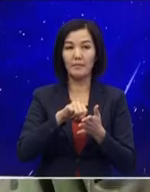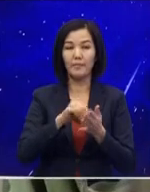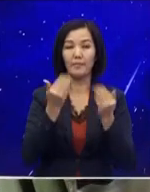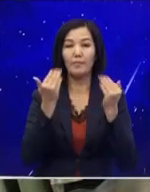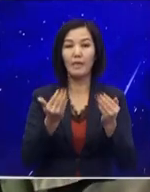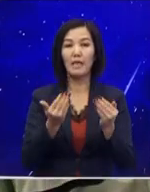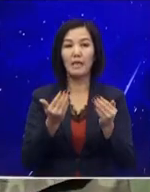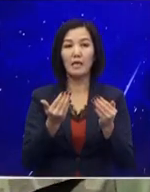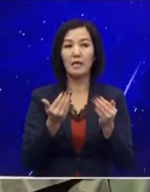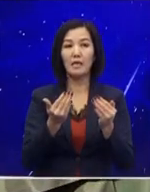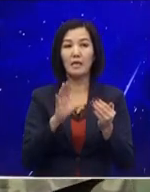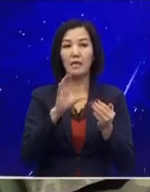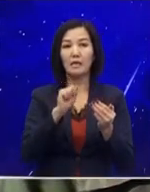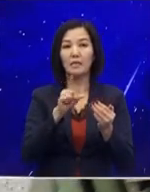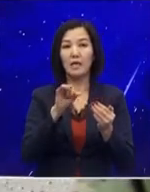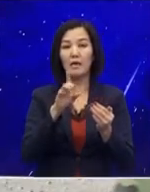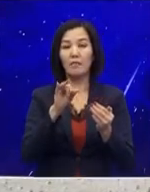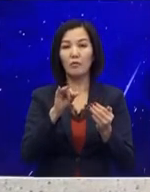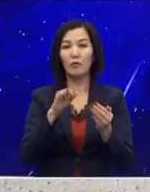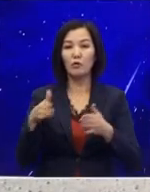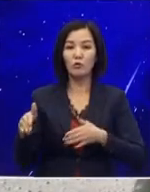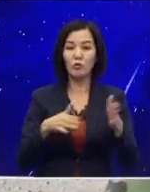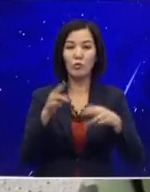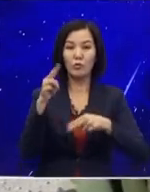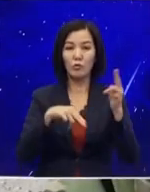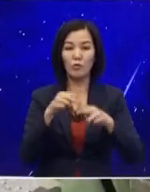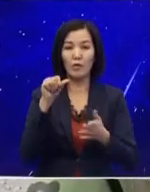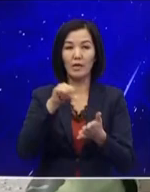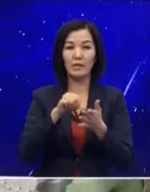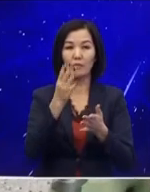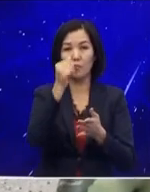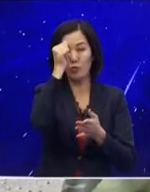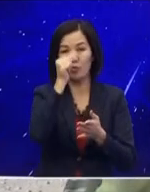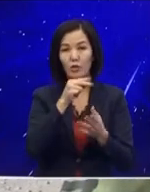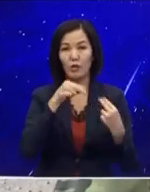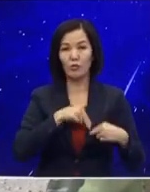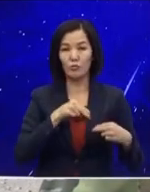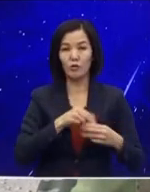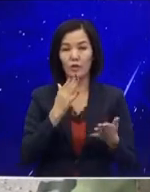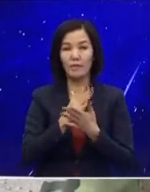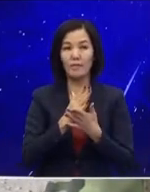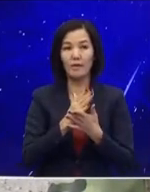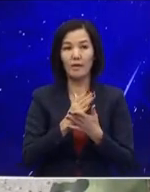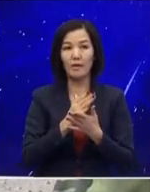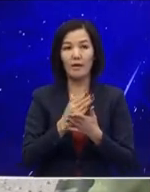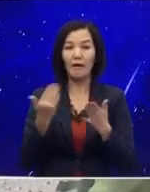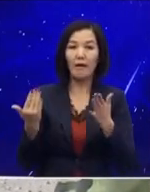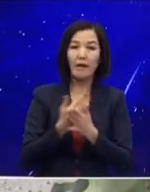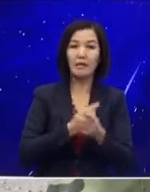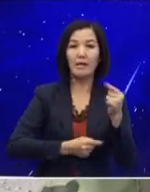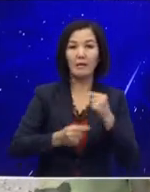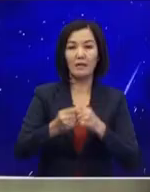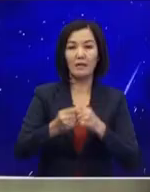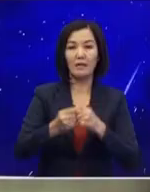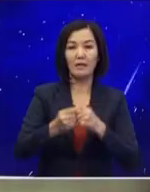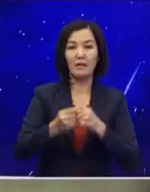биыл Сағабенде жолда жұмыс жасадым. Жолда 4 ай жұмыс жасап, осы жаққа келіп, одан кейін қайтадан мен зауытқа